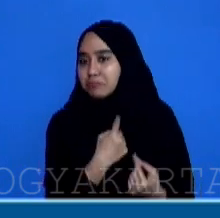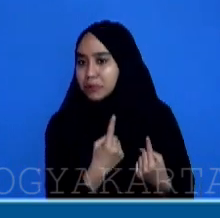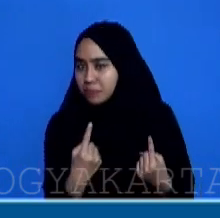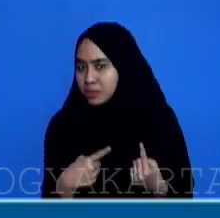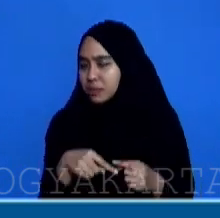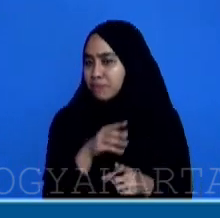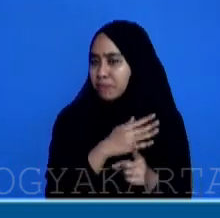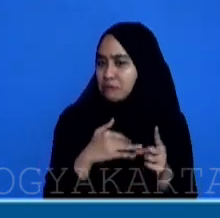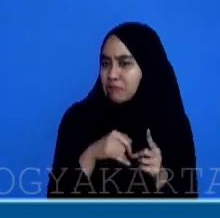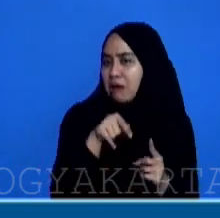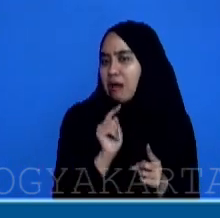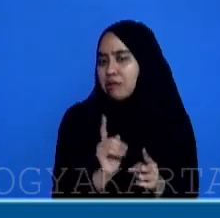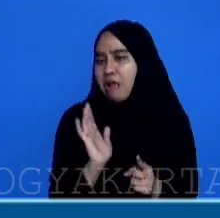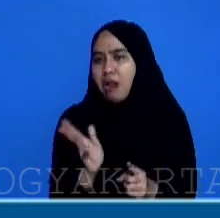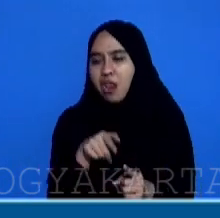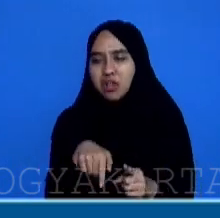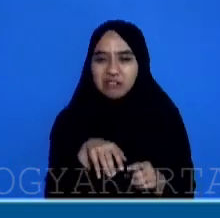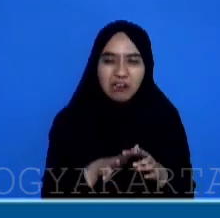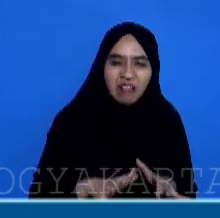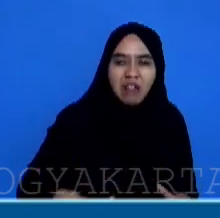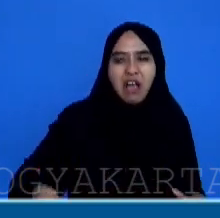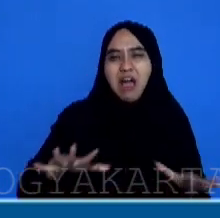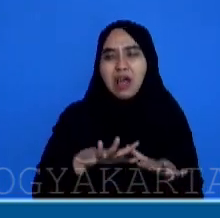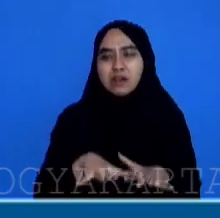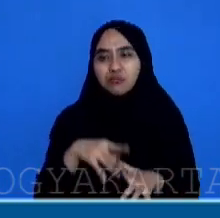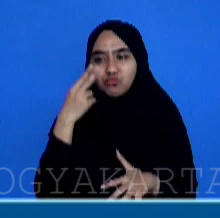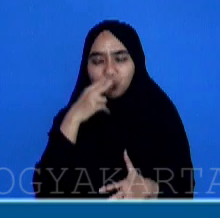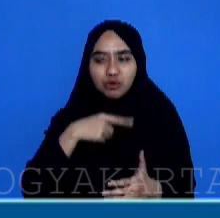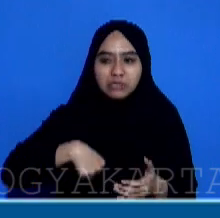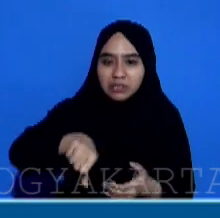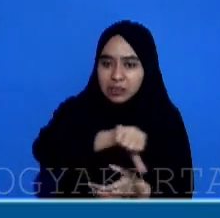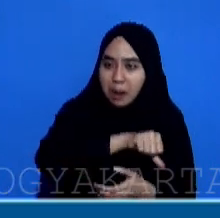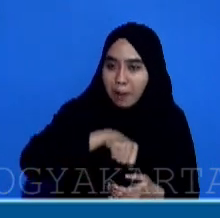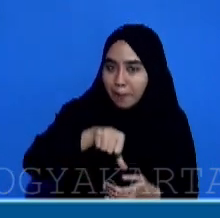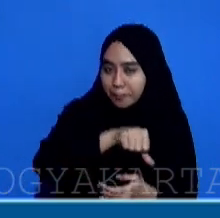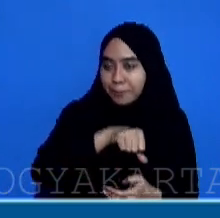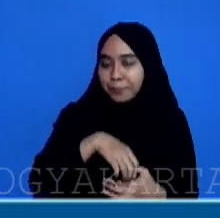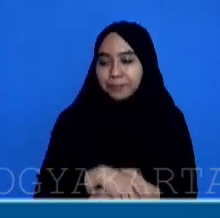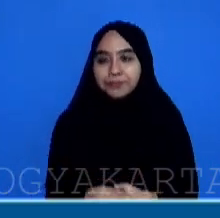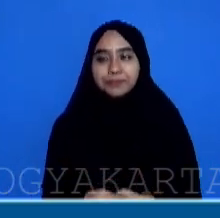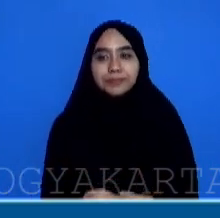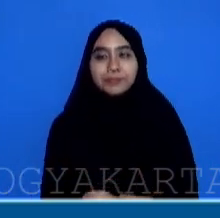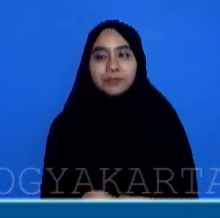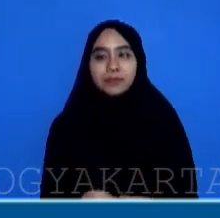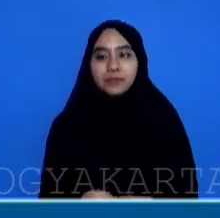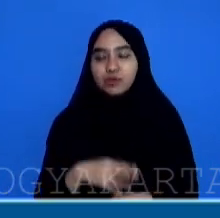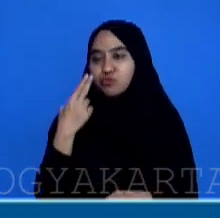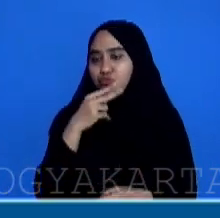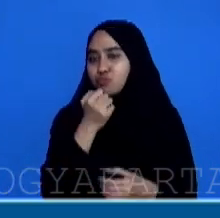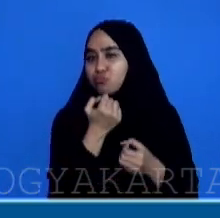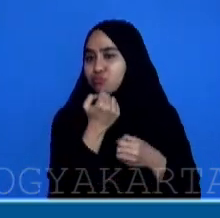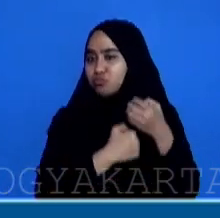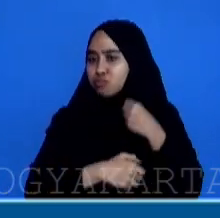sik ten sabin untuk kangge irigasi niku anu ginakaken sumur ladang